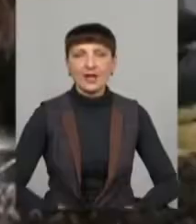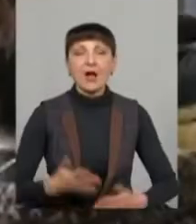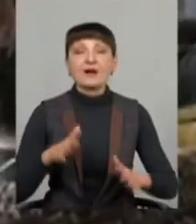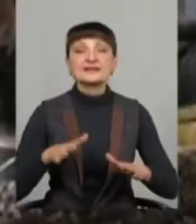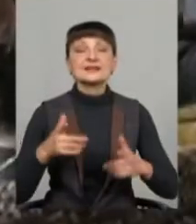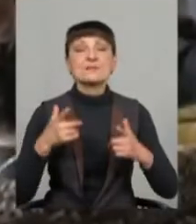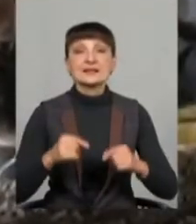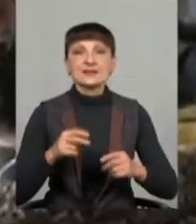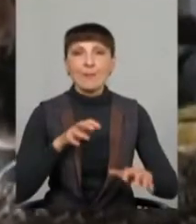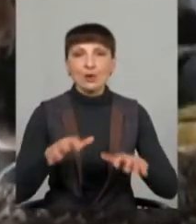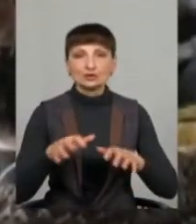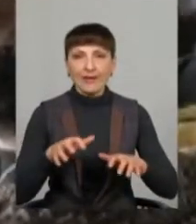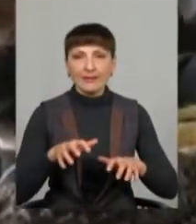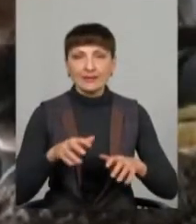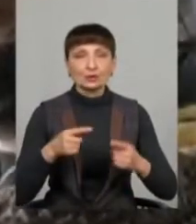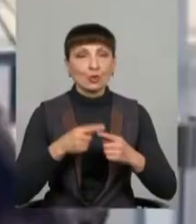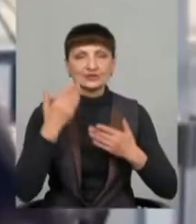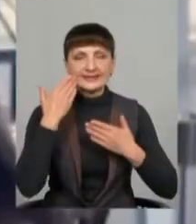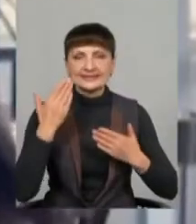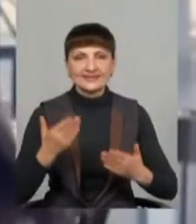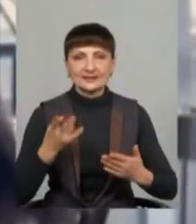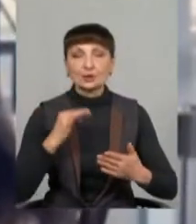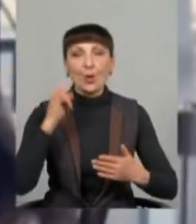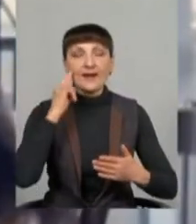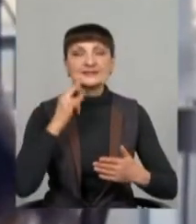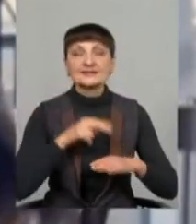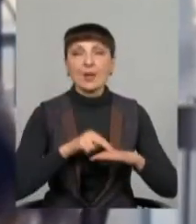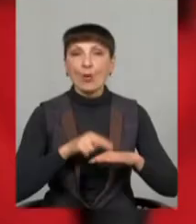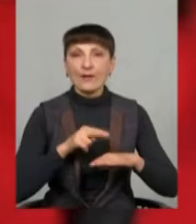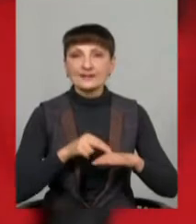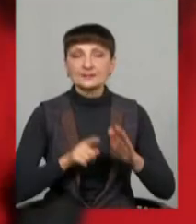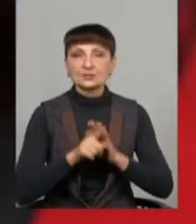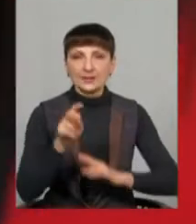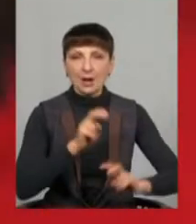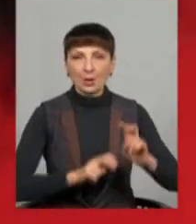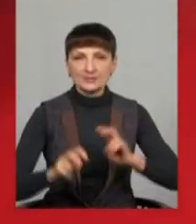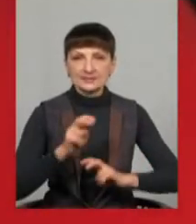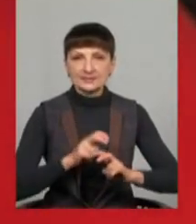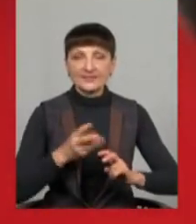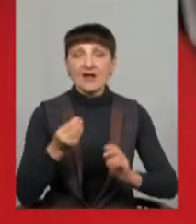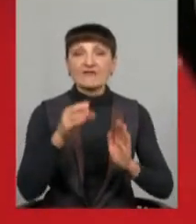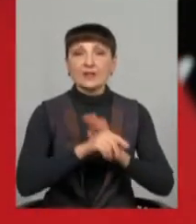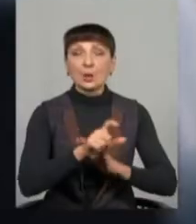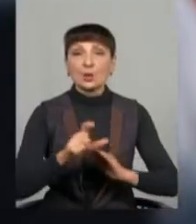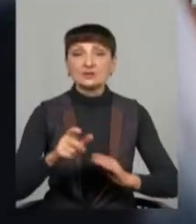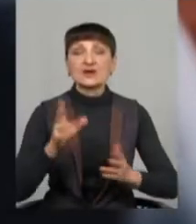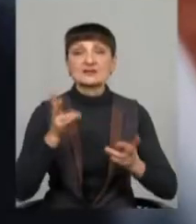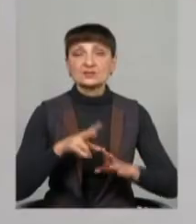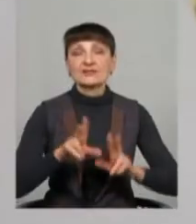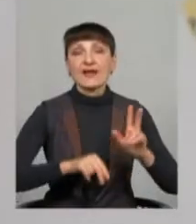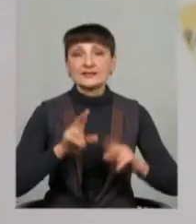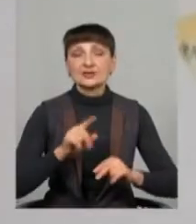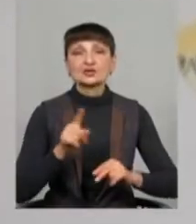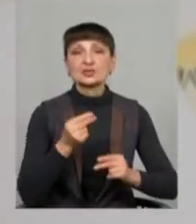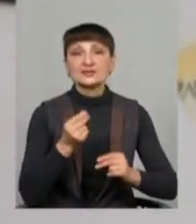сейчас скрываются мошенники, доподлинно неизвестно. Но казахстанская полиция приступила к розыску. Вкладчикам же остается надеяться, что их средства